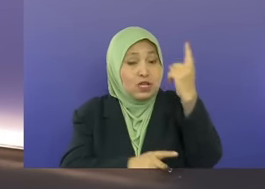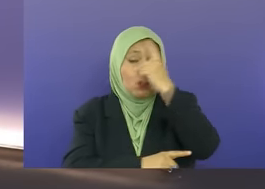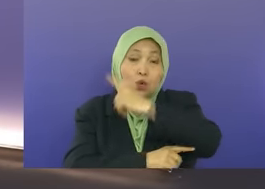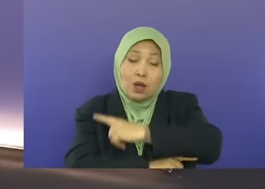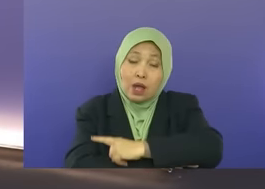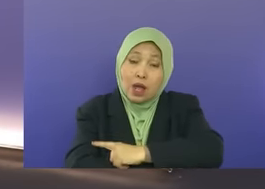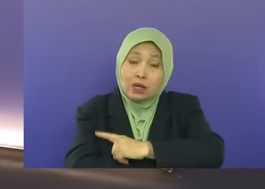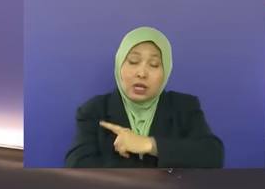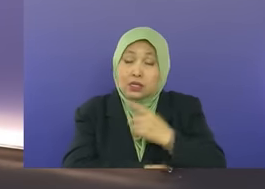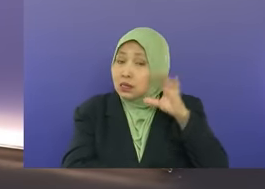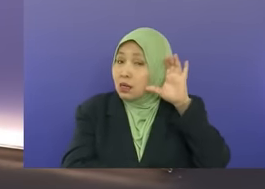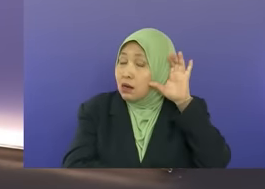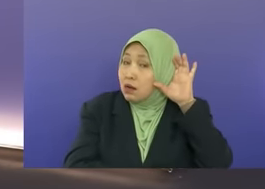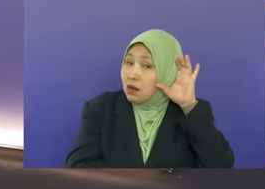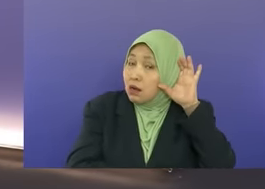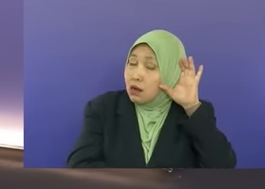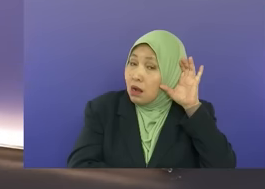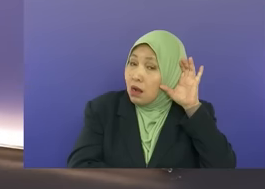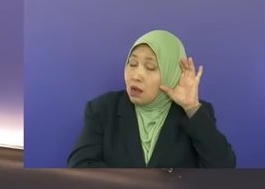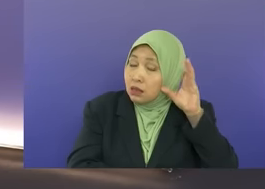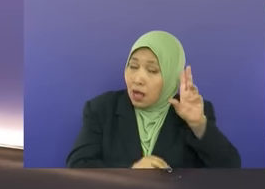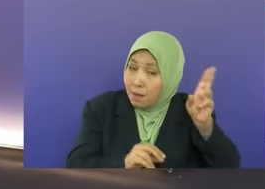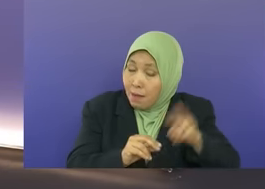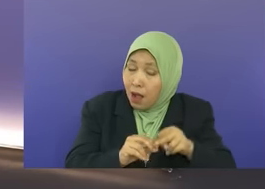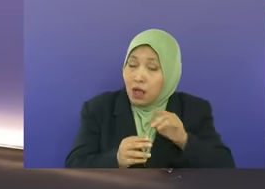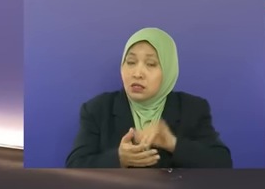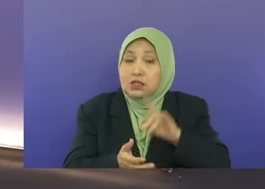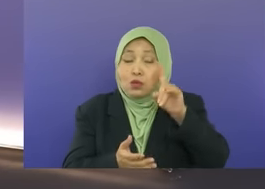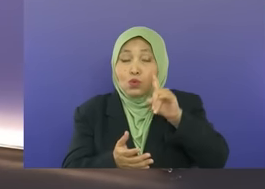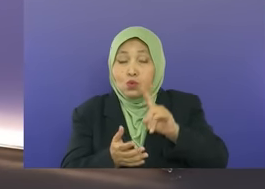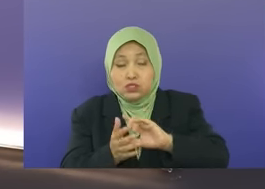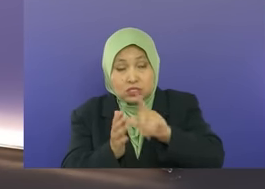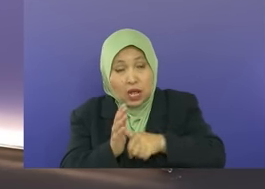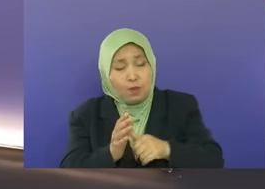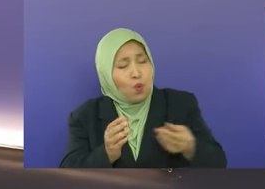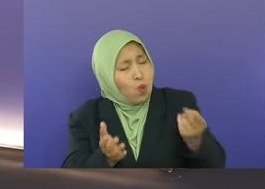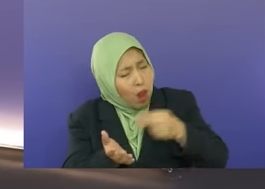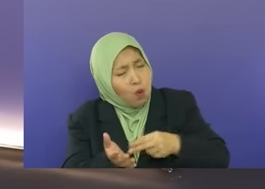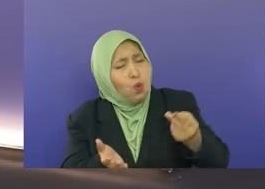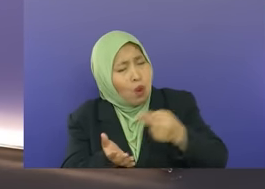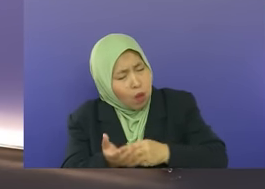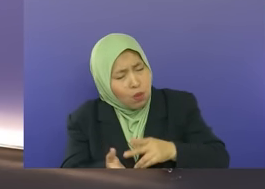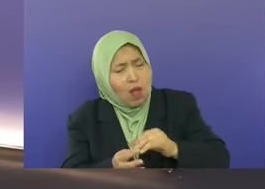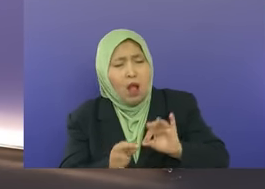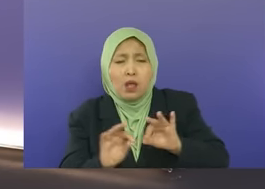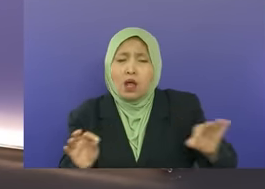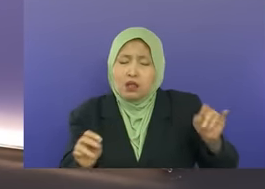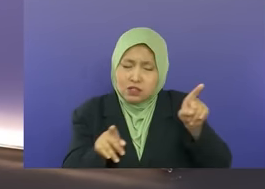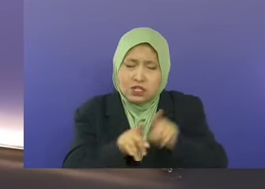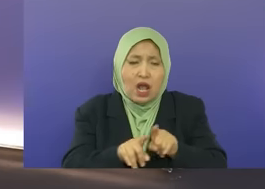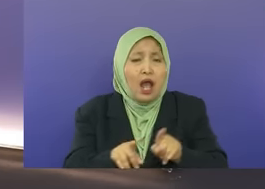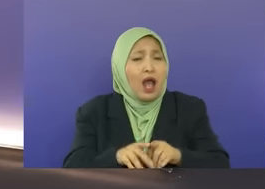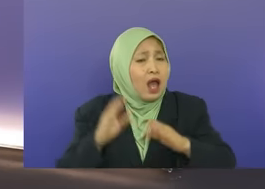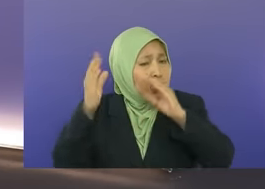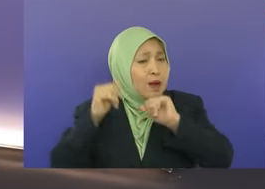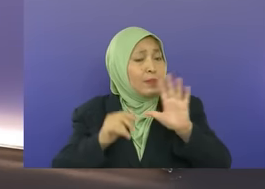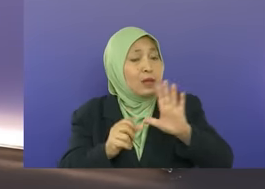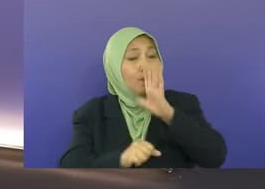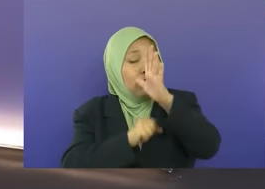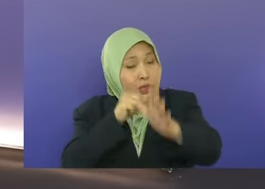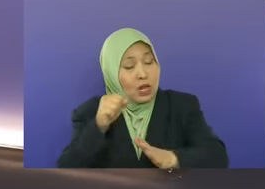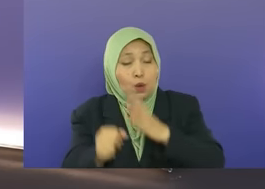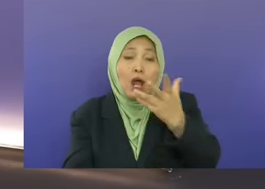kita dengar dan kita tambah satu jam lagi betul mengulangi Allah Arabnya 5 tahun hafal